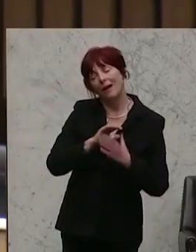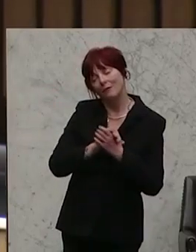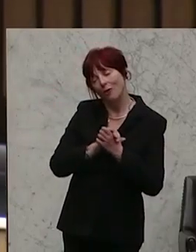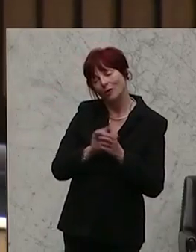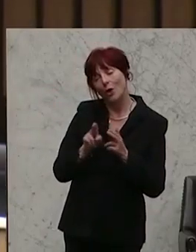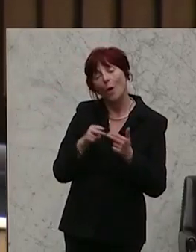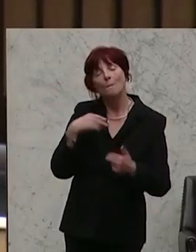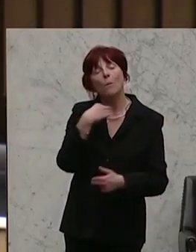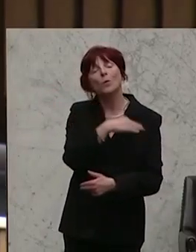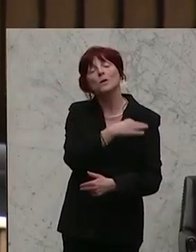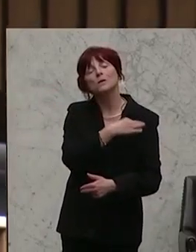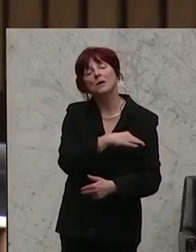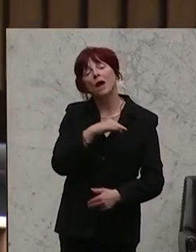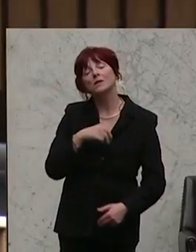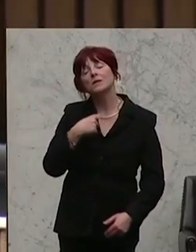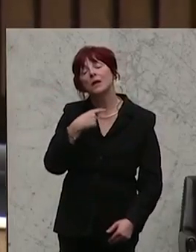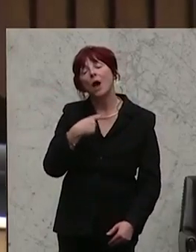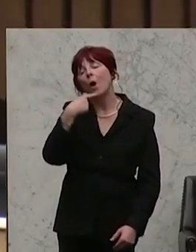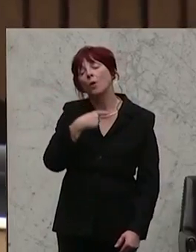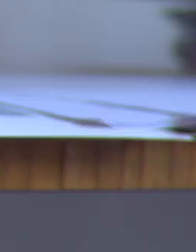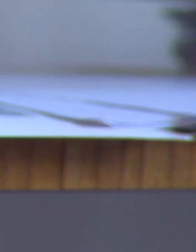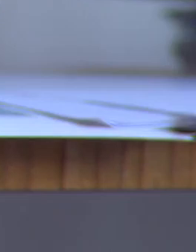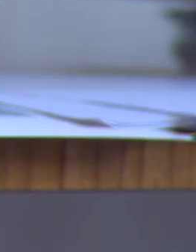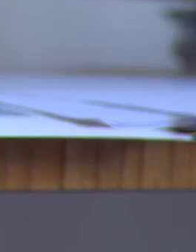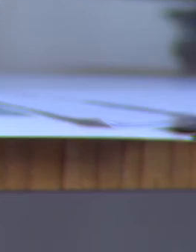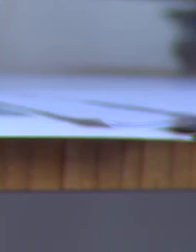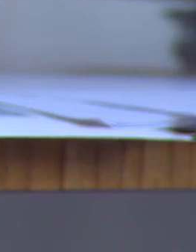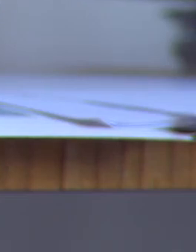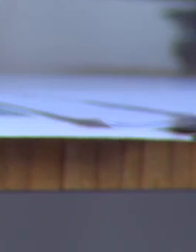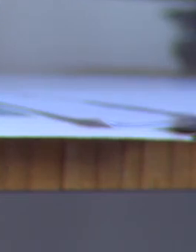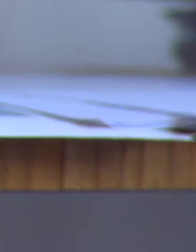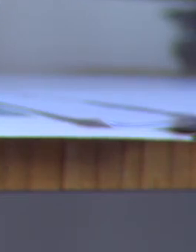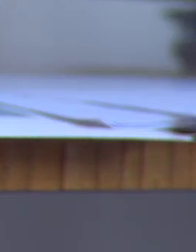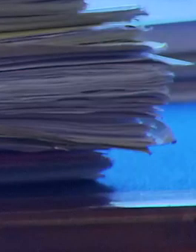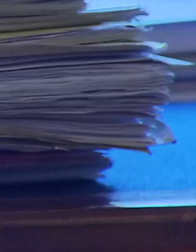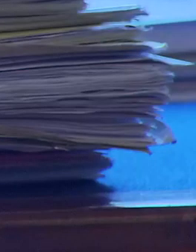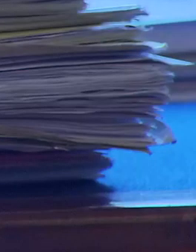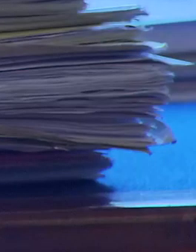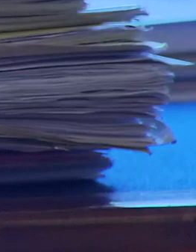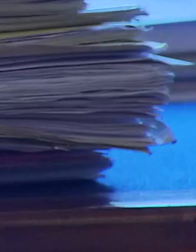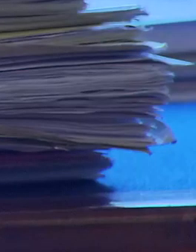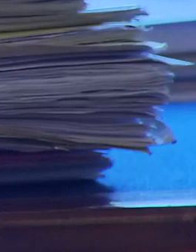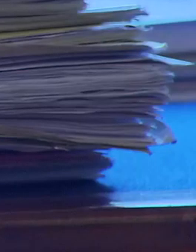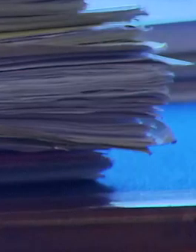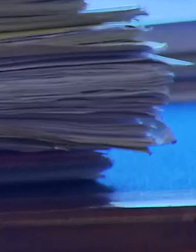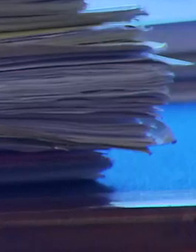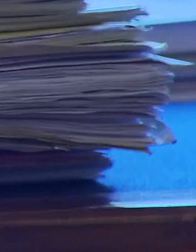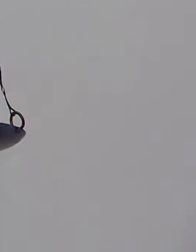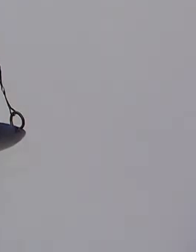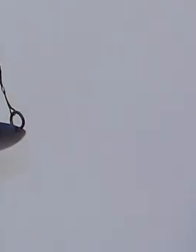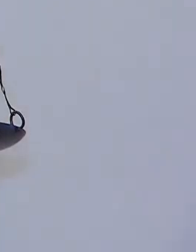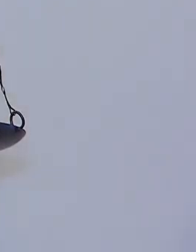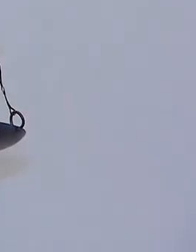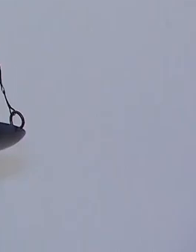auch entsprechend ihm schon mitgeteilt haben wird, was er zu tun hat. Im April könnte der U-Ausschuss mit dem Studium der Akten beginnen.